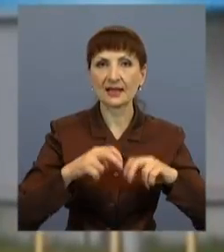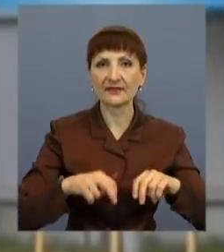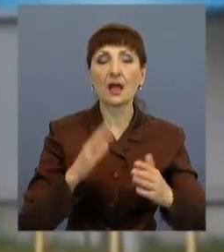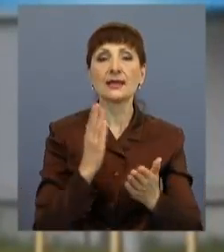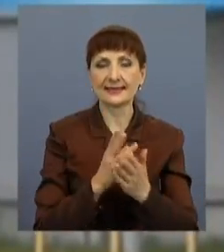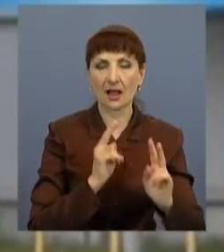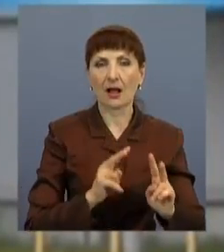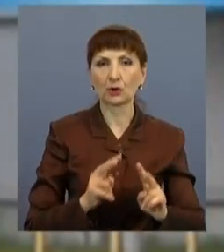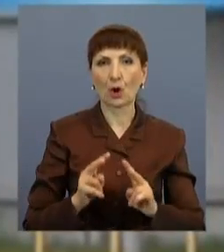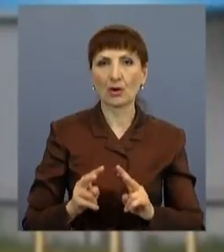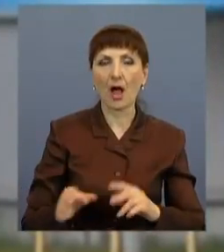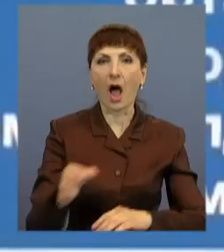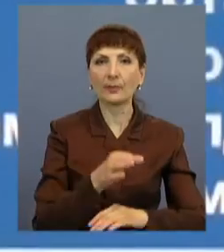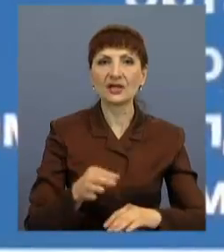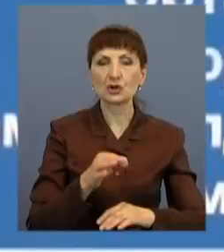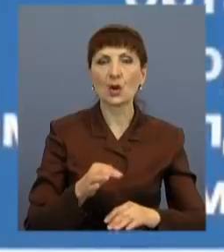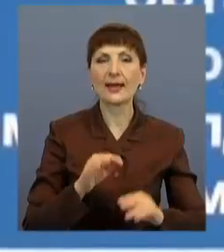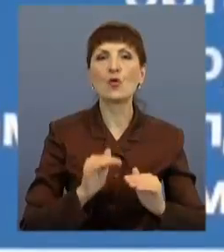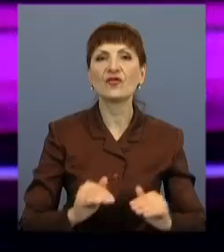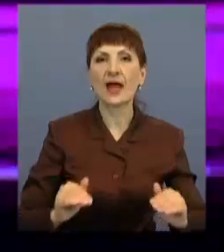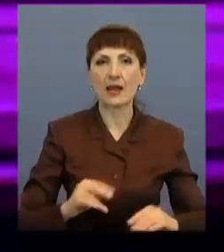на контроль областной ювенальной полиции.